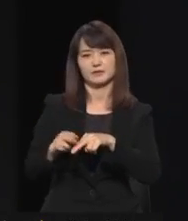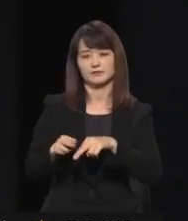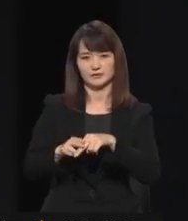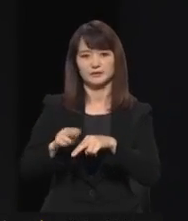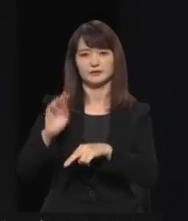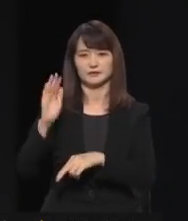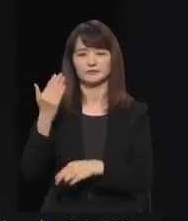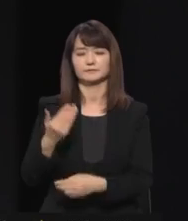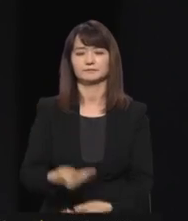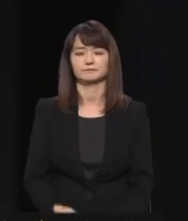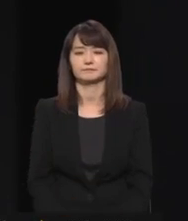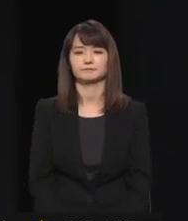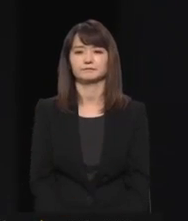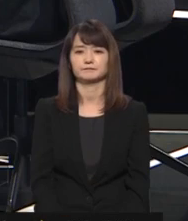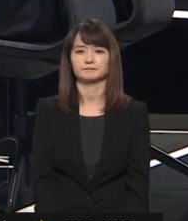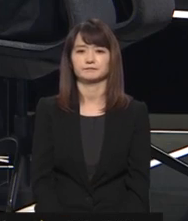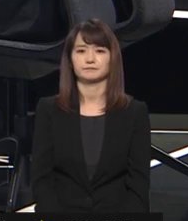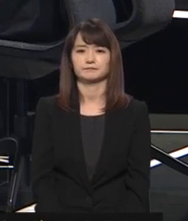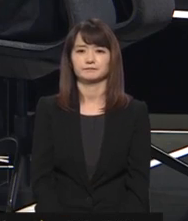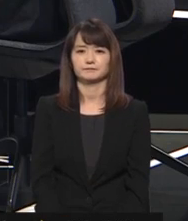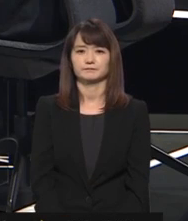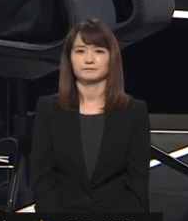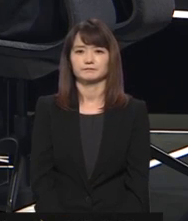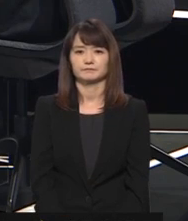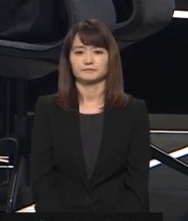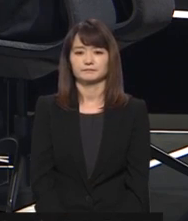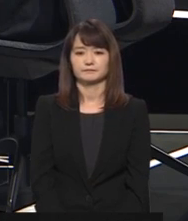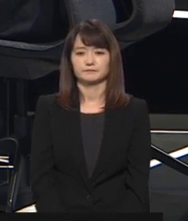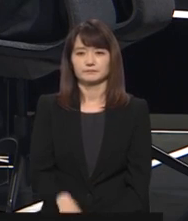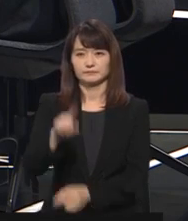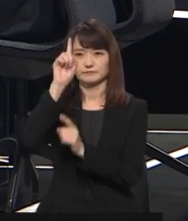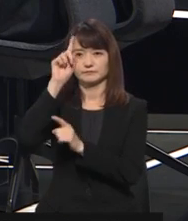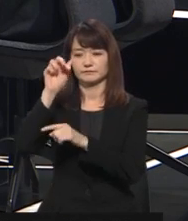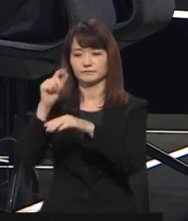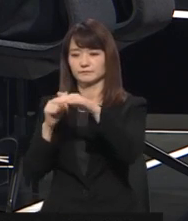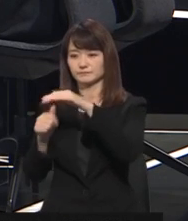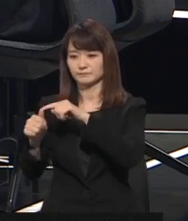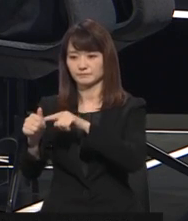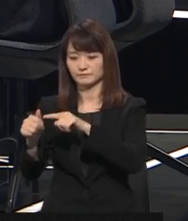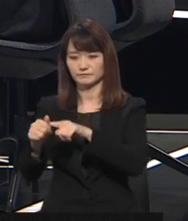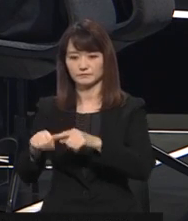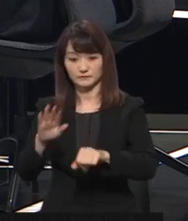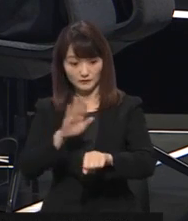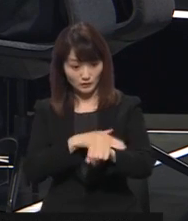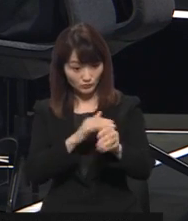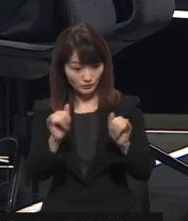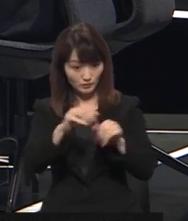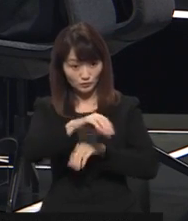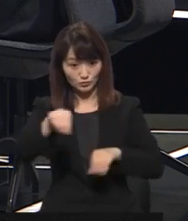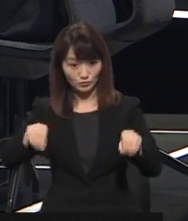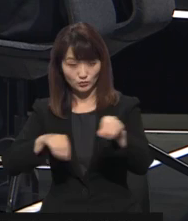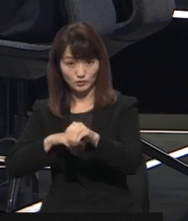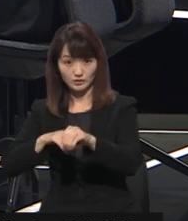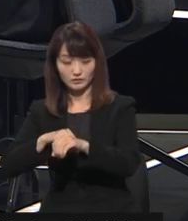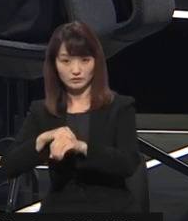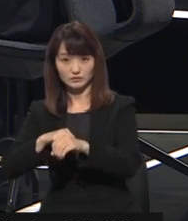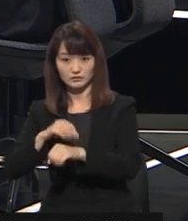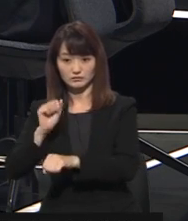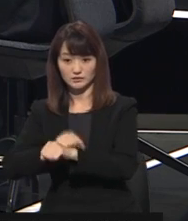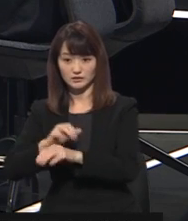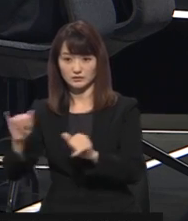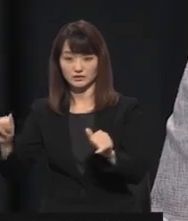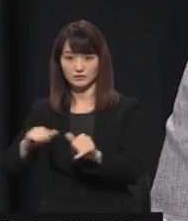이 중에 이제 이준석 대표의 입장에서 보면 적반하장 같은 상황이라는 생각이 들 것 같아요 사실은 그